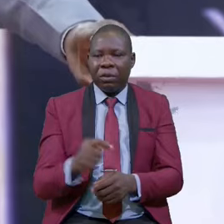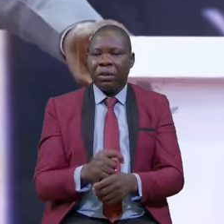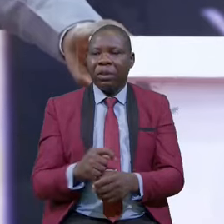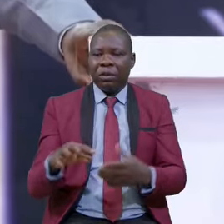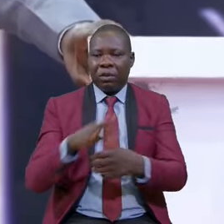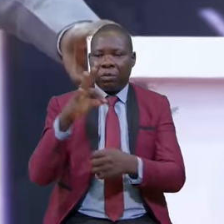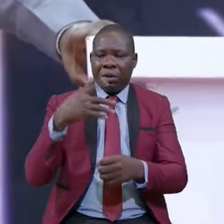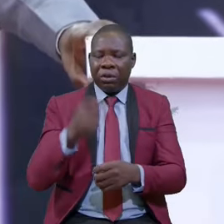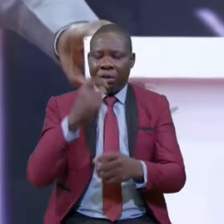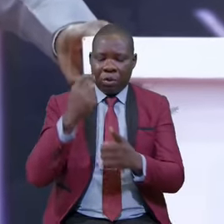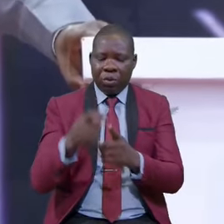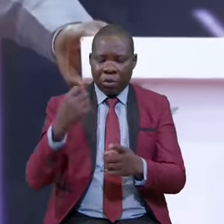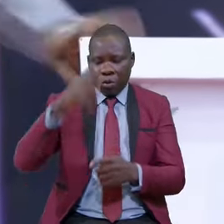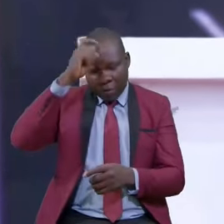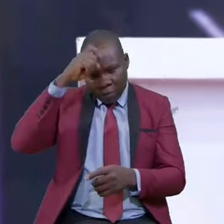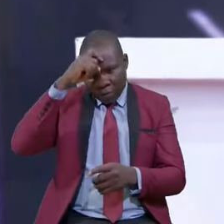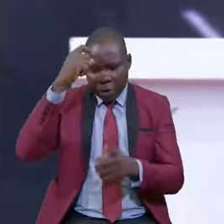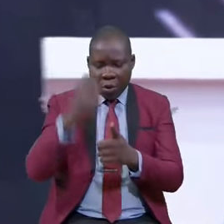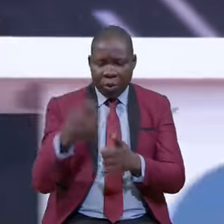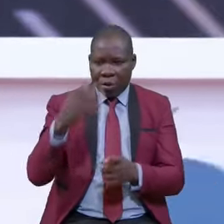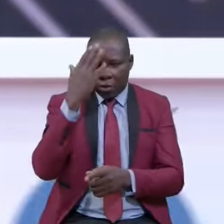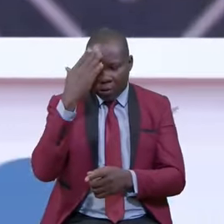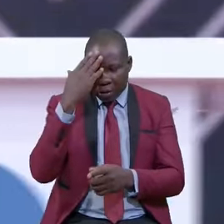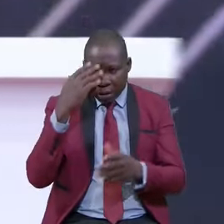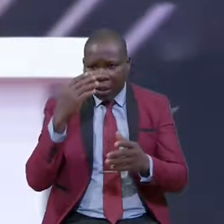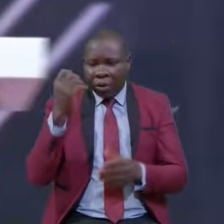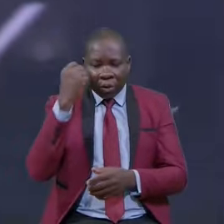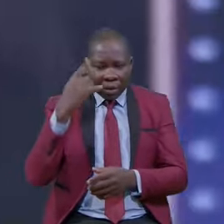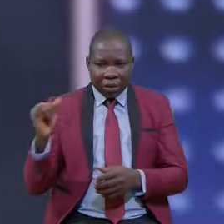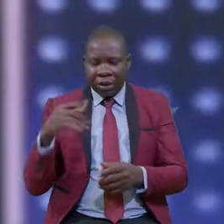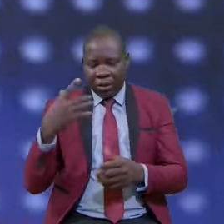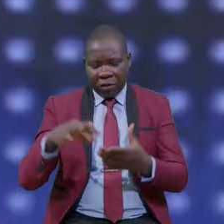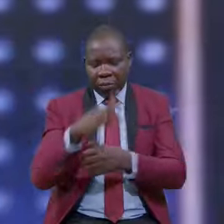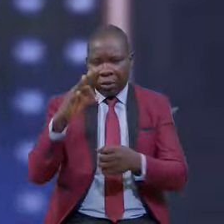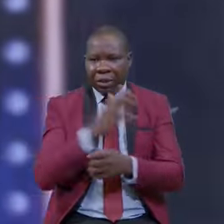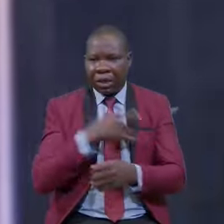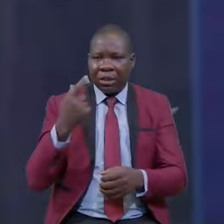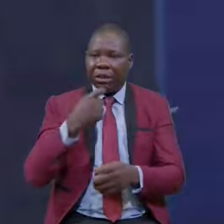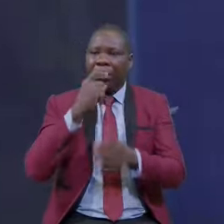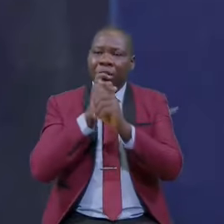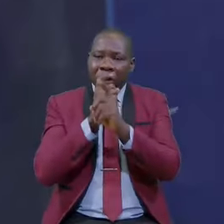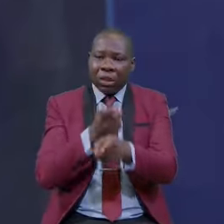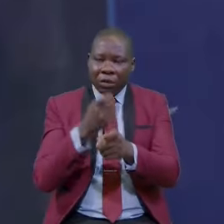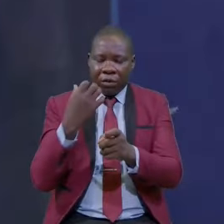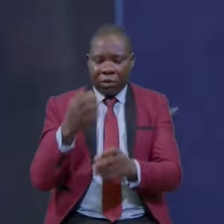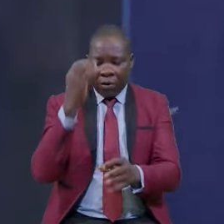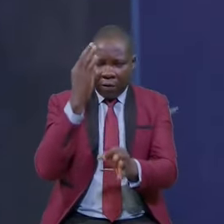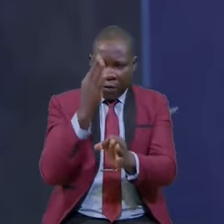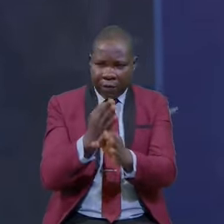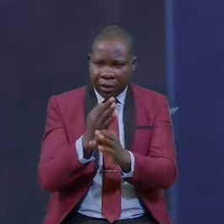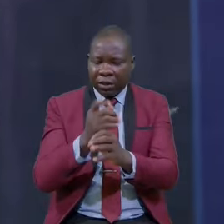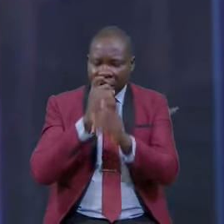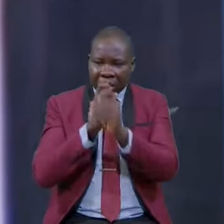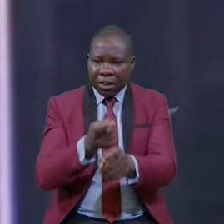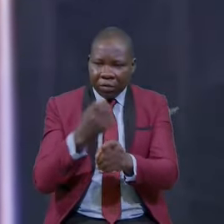de connaissance, of sagesse, là, le discernement des esprits, the gift of faith, et le don and de the foi, gift of healings, le don and de guérison,